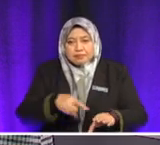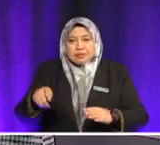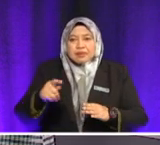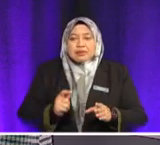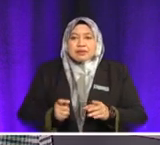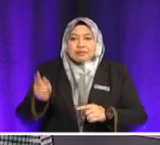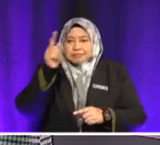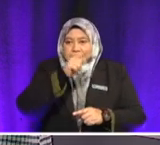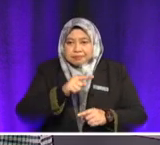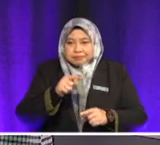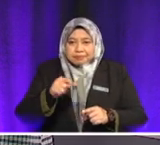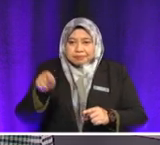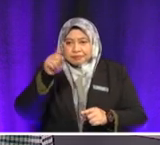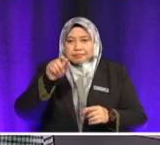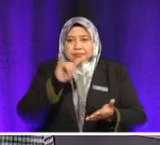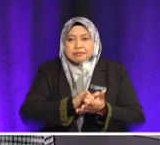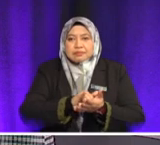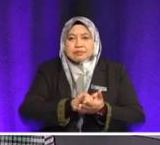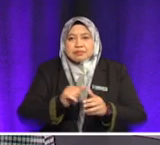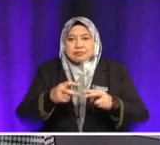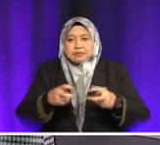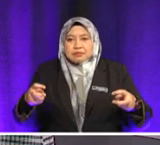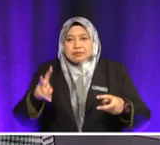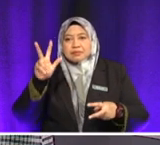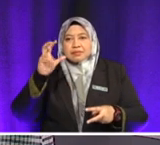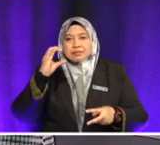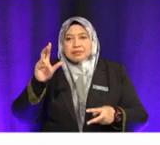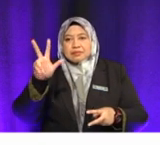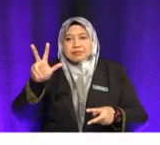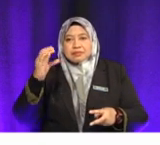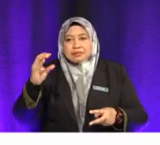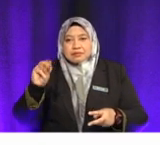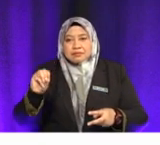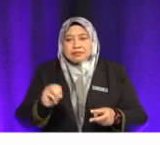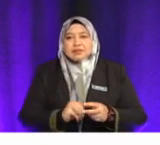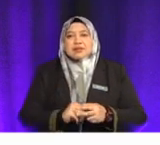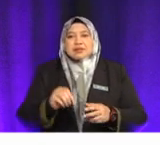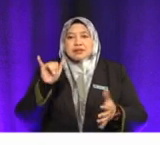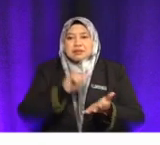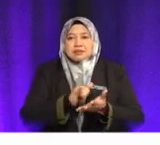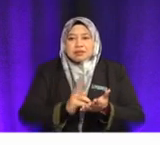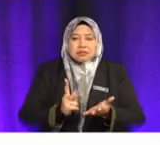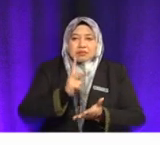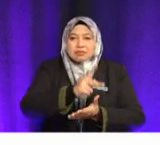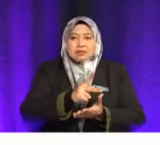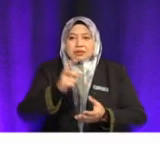cm Oke jadi kita tulis x oke